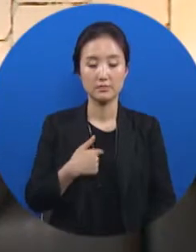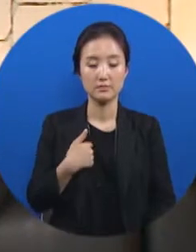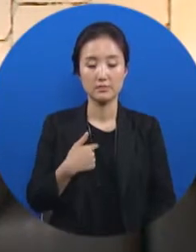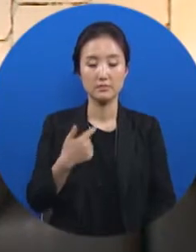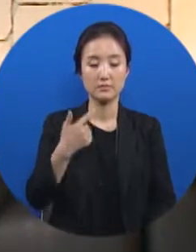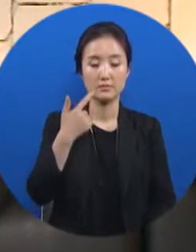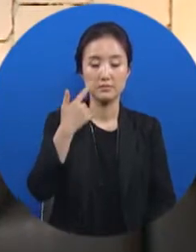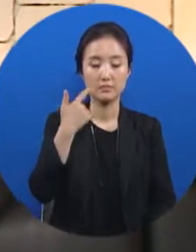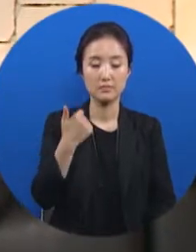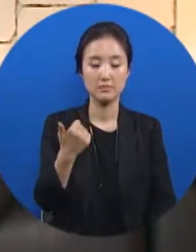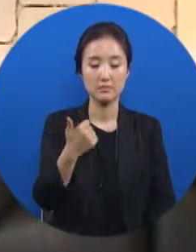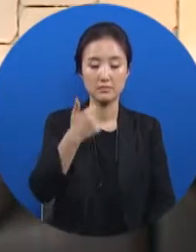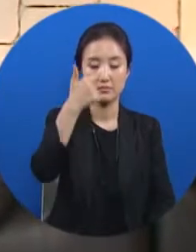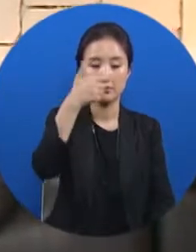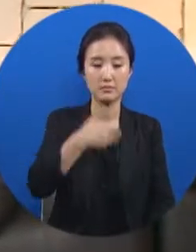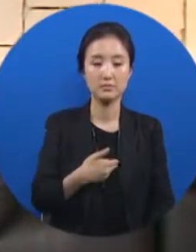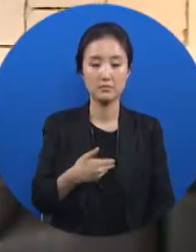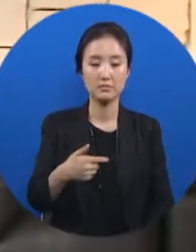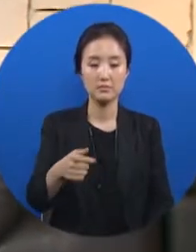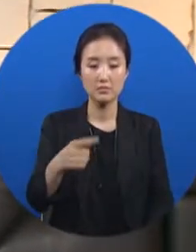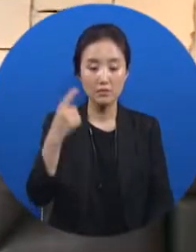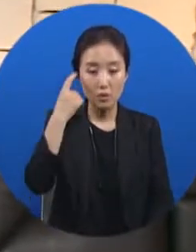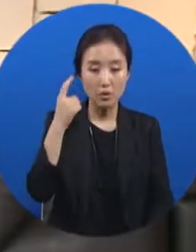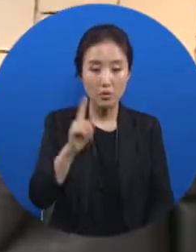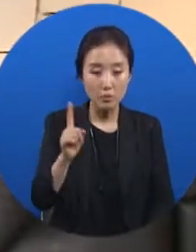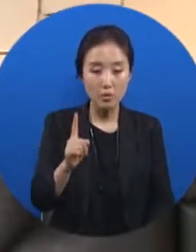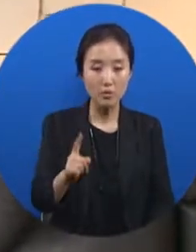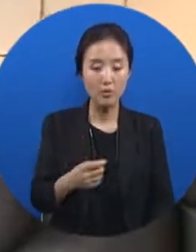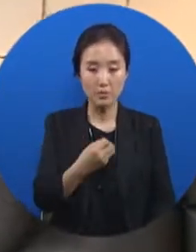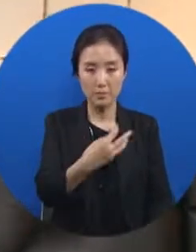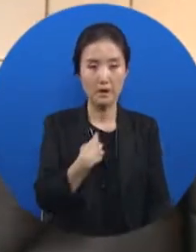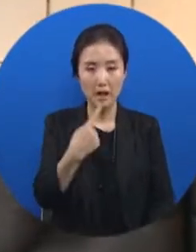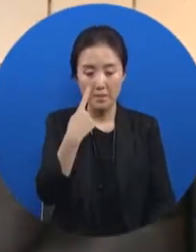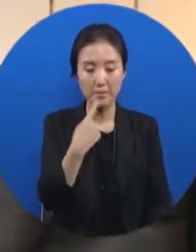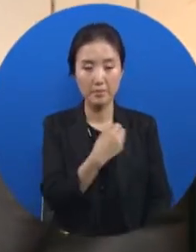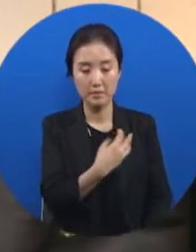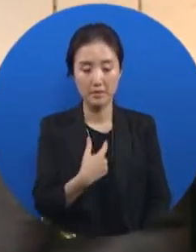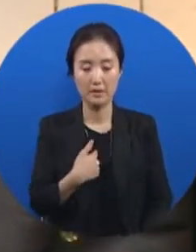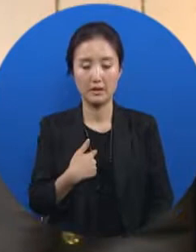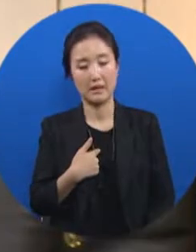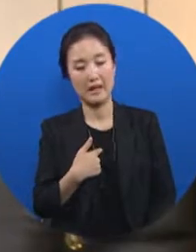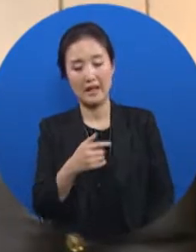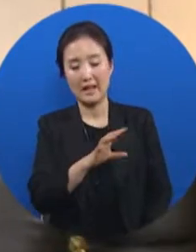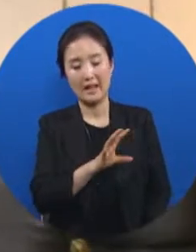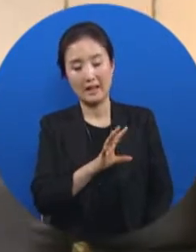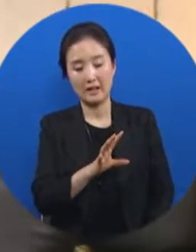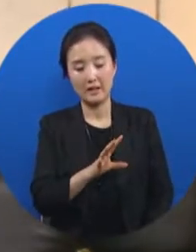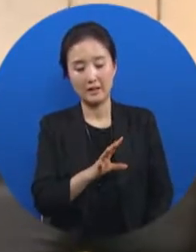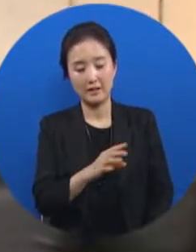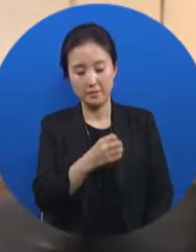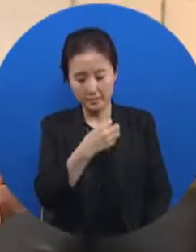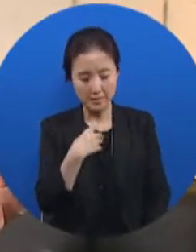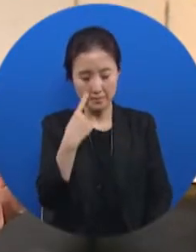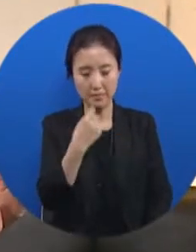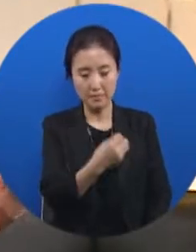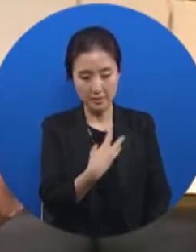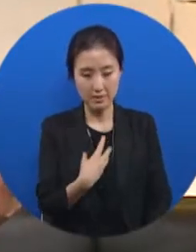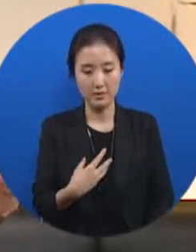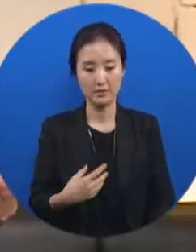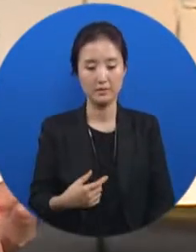괜찮습니다. 아버지 괜찮아요. 아버지한테 얘기하면 안 되는데 느낌은 가지신 것 같아. 왜? 제가 아버지 종합병원 가셔야